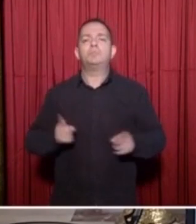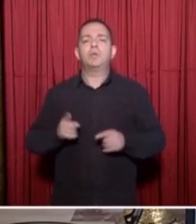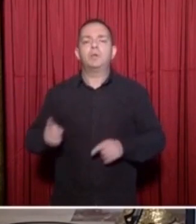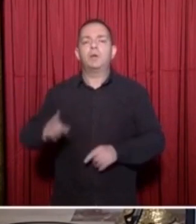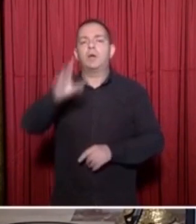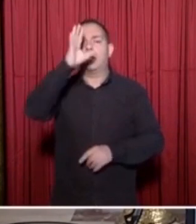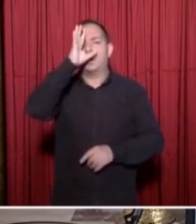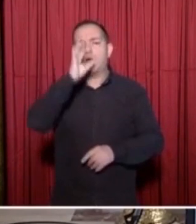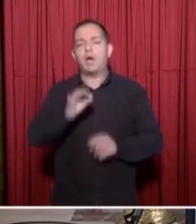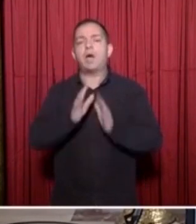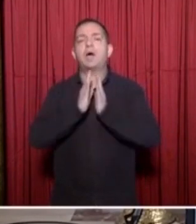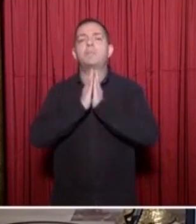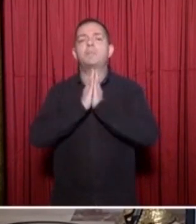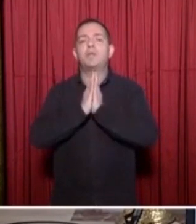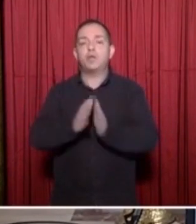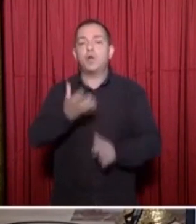αιώνων.